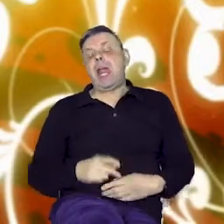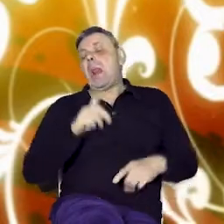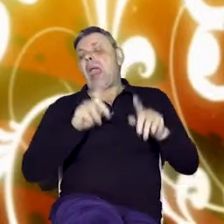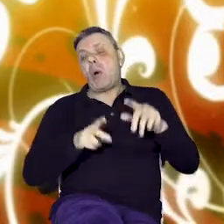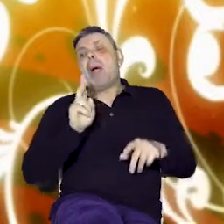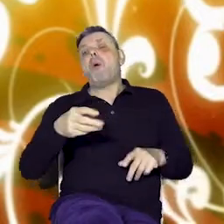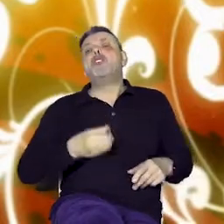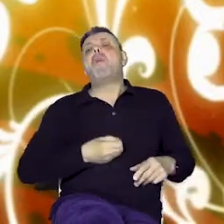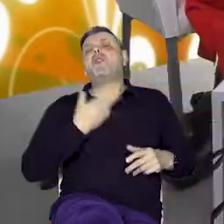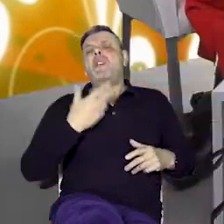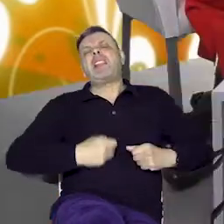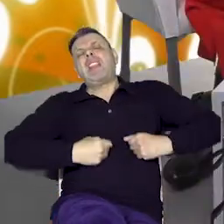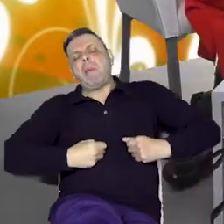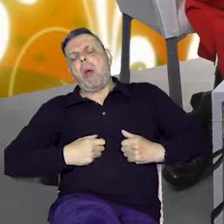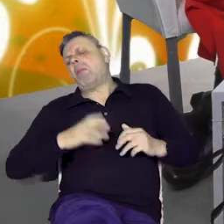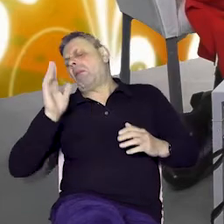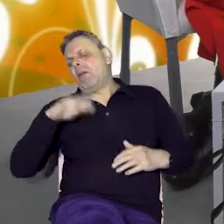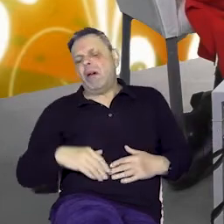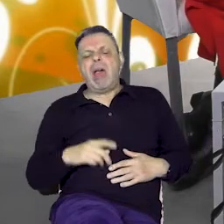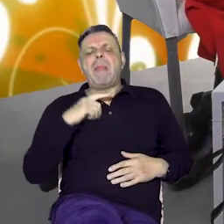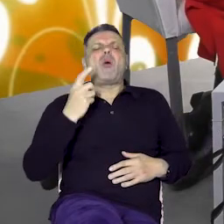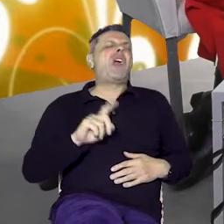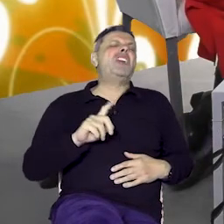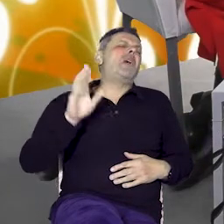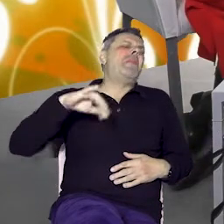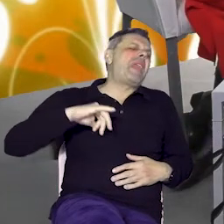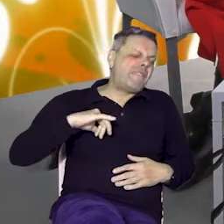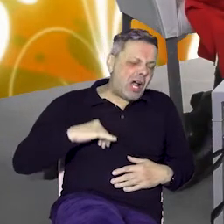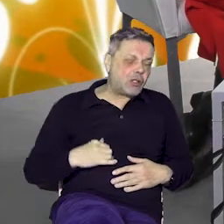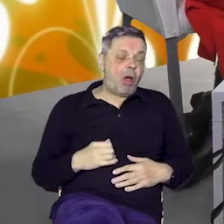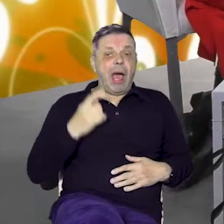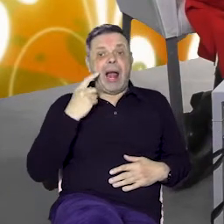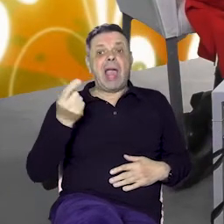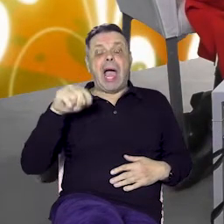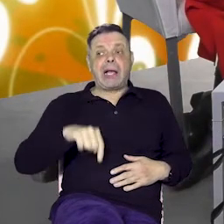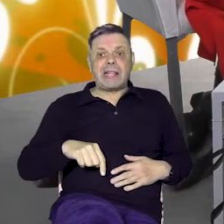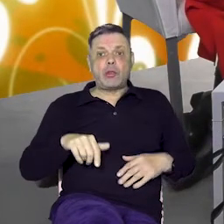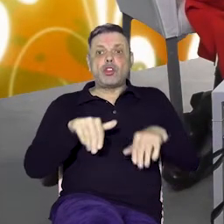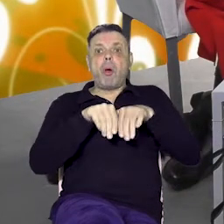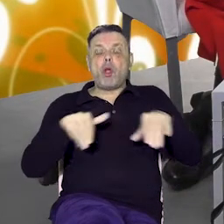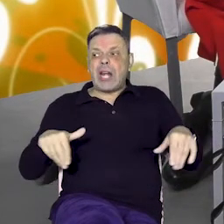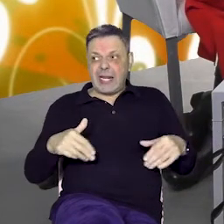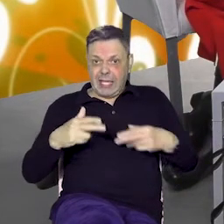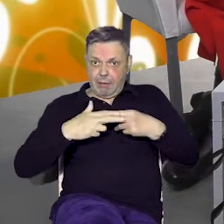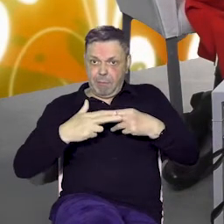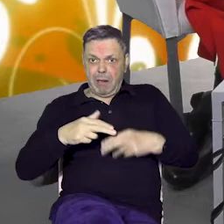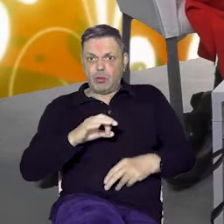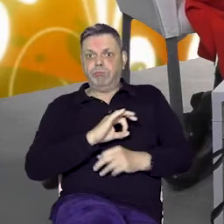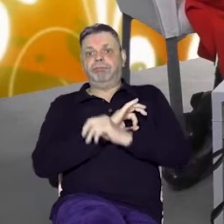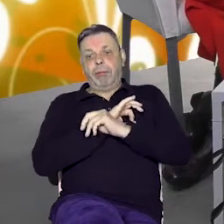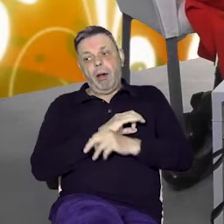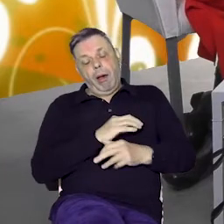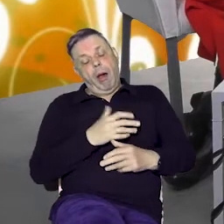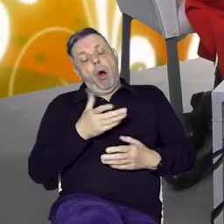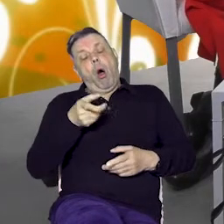će ma šta me briga i tako ću umrijeti od nečega. Znači, ali kad dođemo do granice, kad ćemo umirati, onda nam je svaki